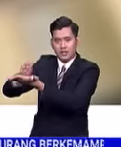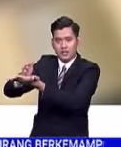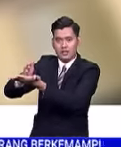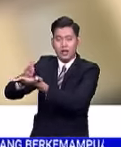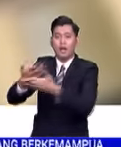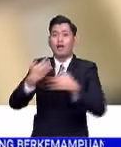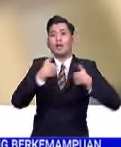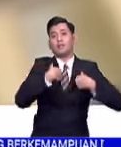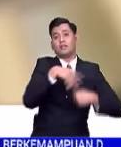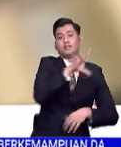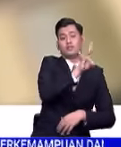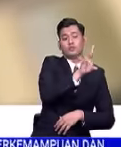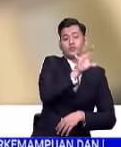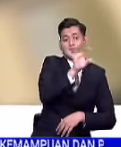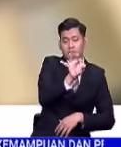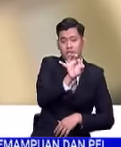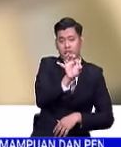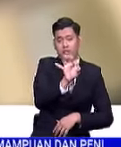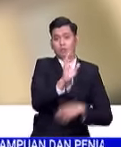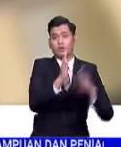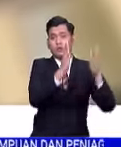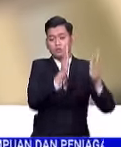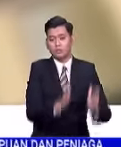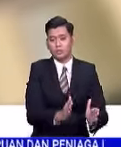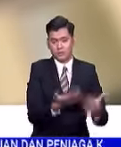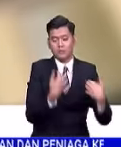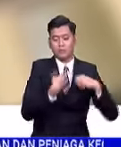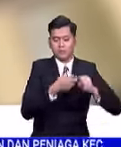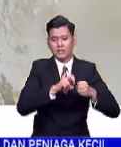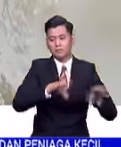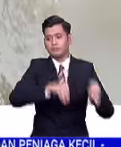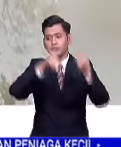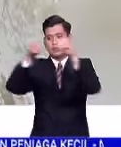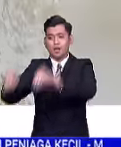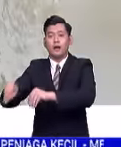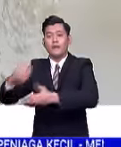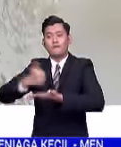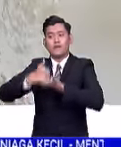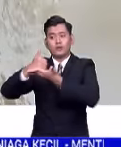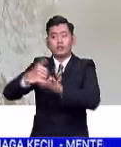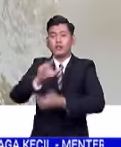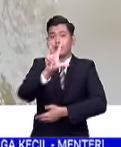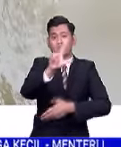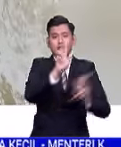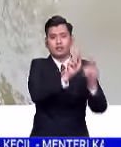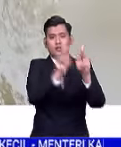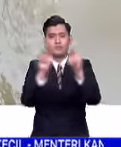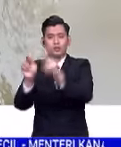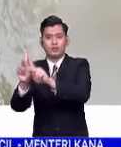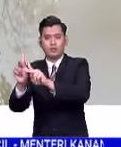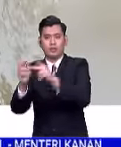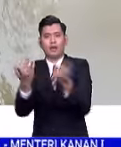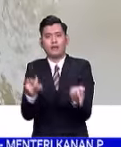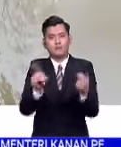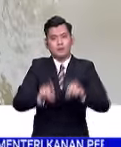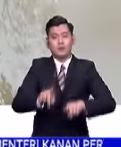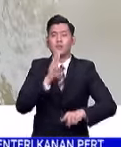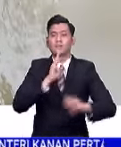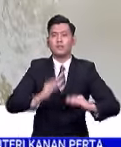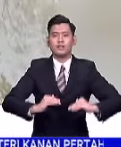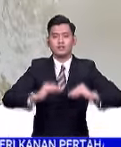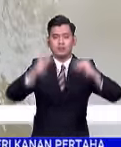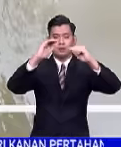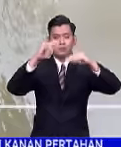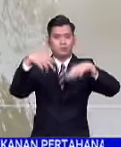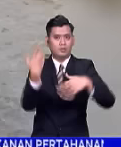menempatkan 79 penduduk terjejas. Bantuan makanan juga telah dihantar ke 3 buah kampung terjejas di Mulu oleh unit